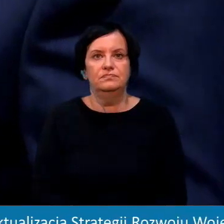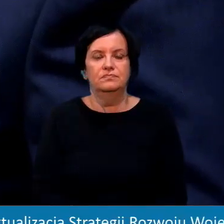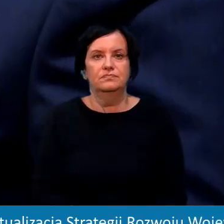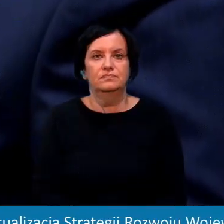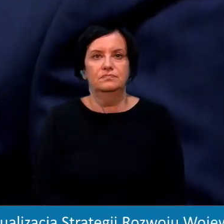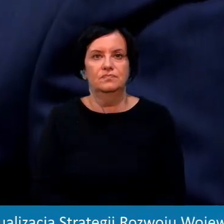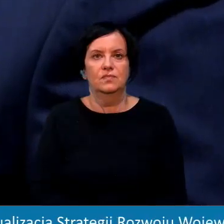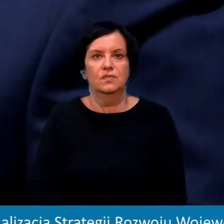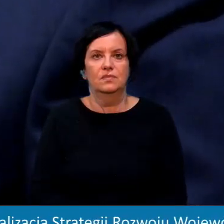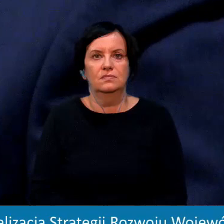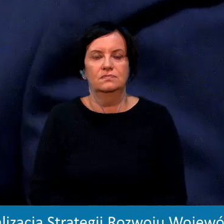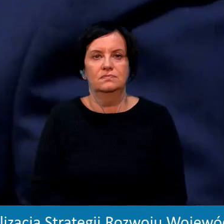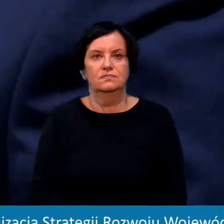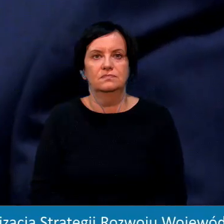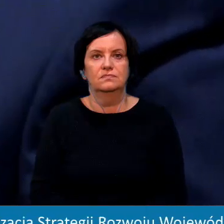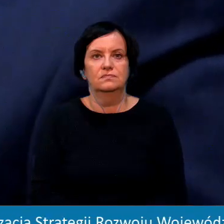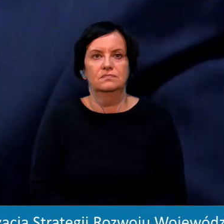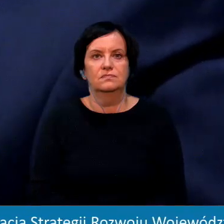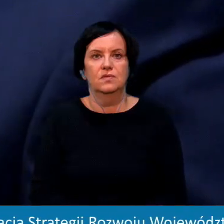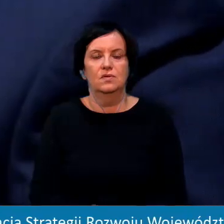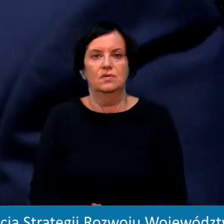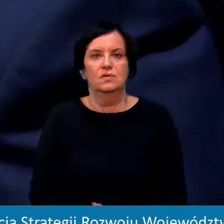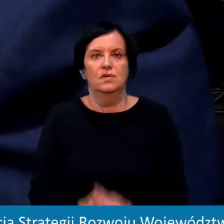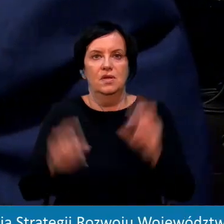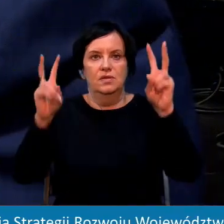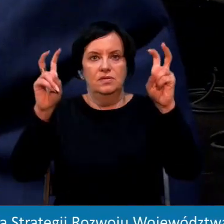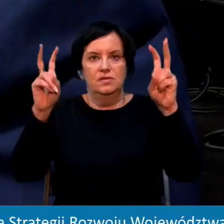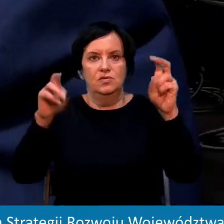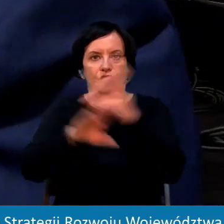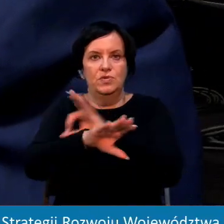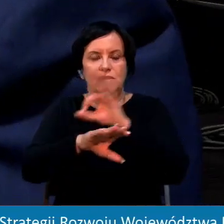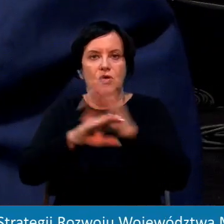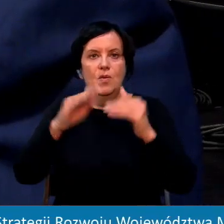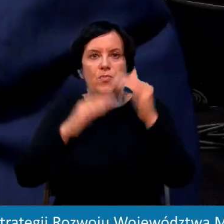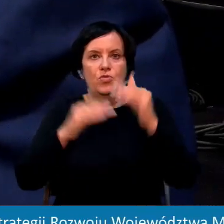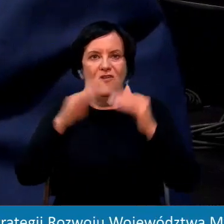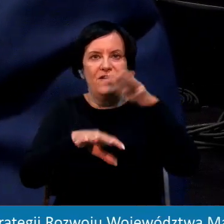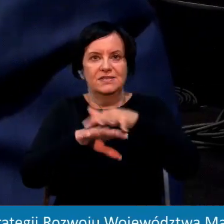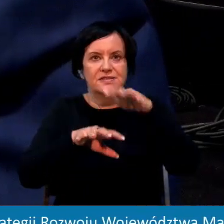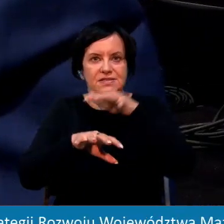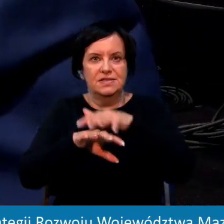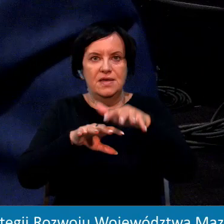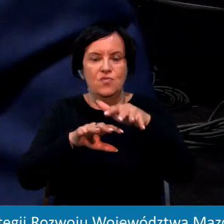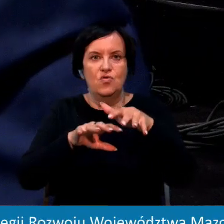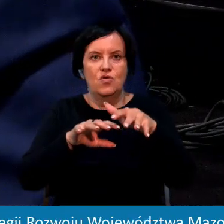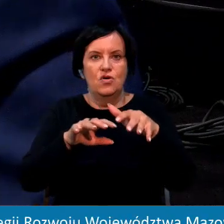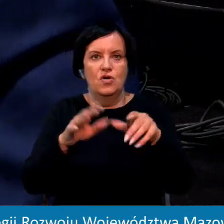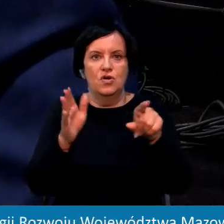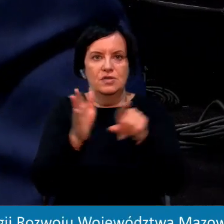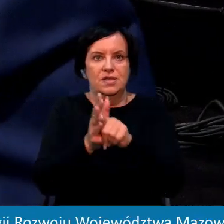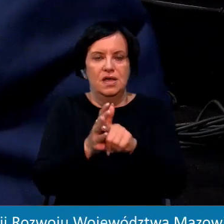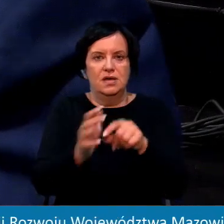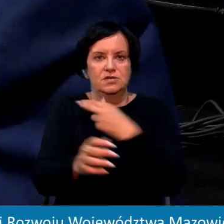Chodzi tutaj o to, może przeczytam tytuł projektu: budowa systemu kogeneracyjnego dla Wojewódzkiego Szpitala Zespolonego w